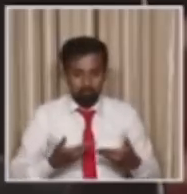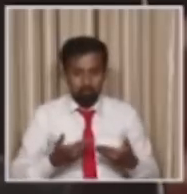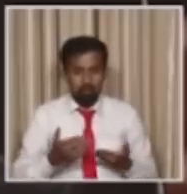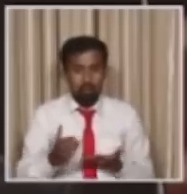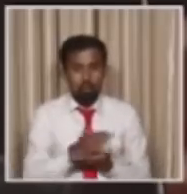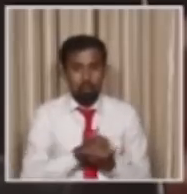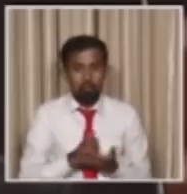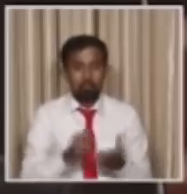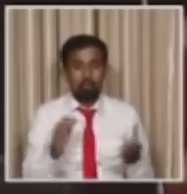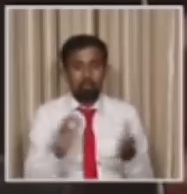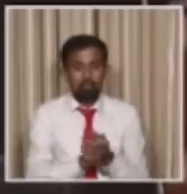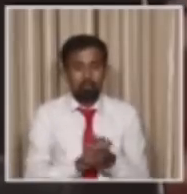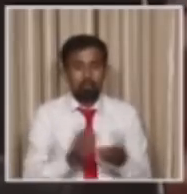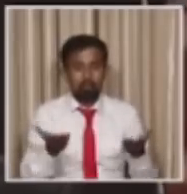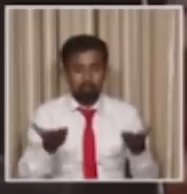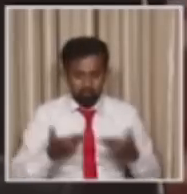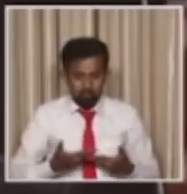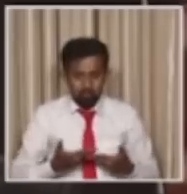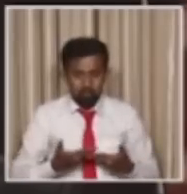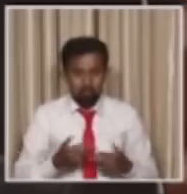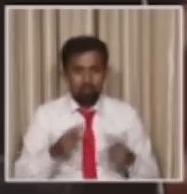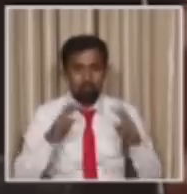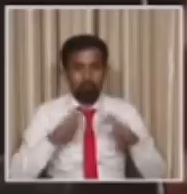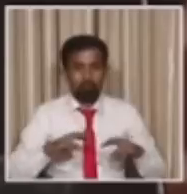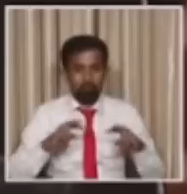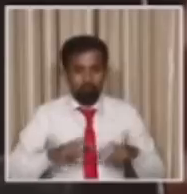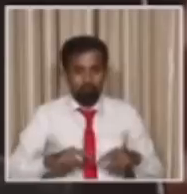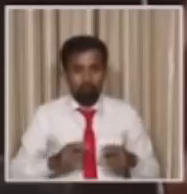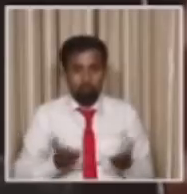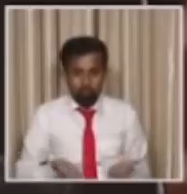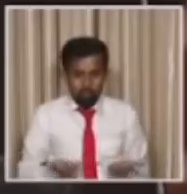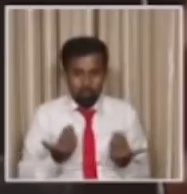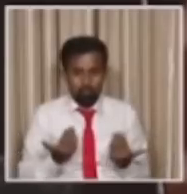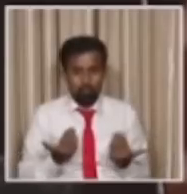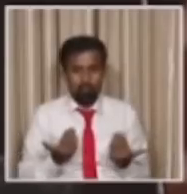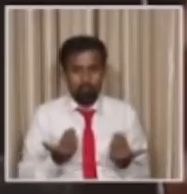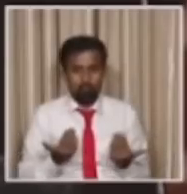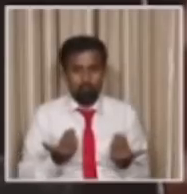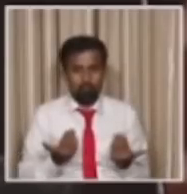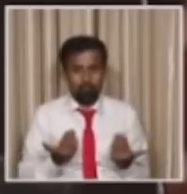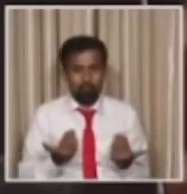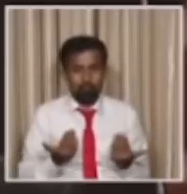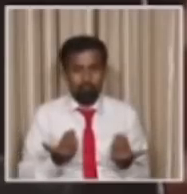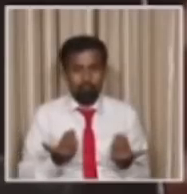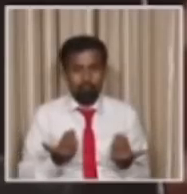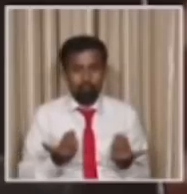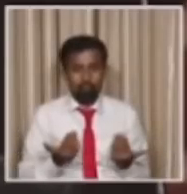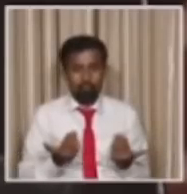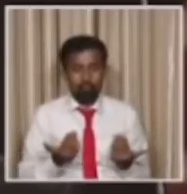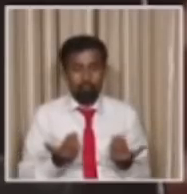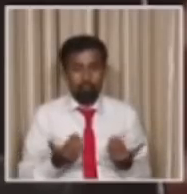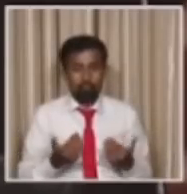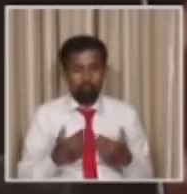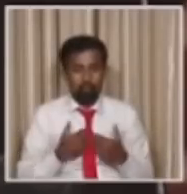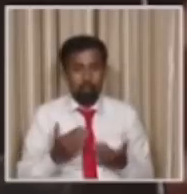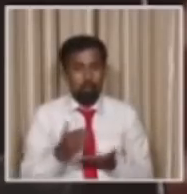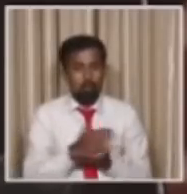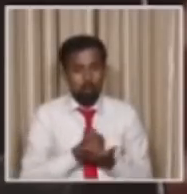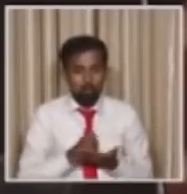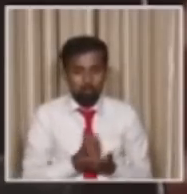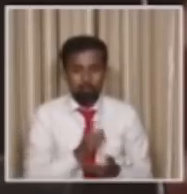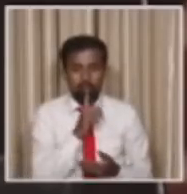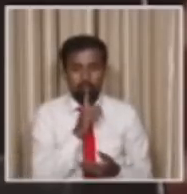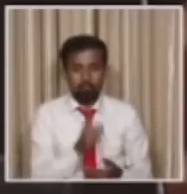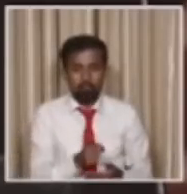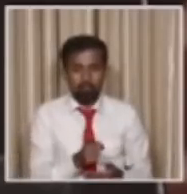සියලු දෙනා එකතු වෙලා මේ විමර්ශනය කරමු. කරුණා කරලා මං සියලු දෙනාටම